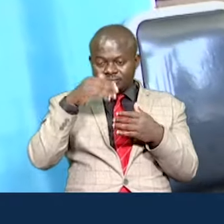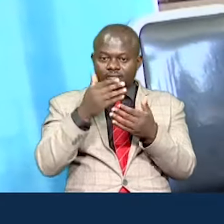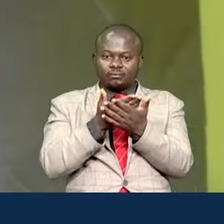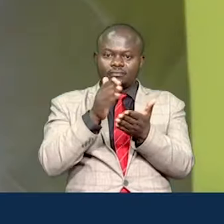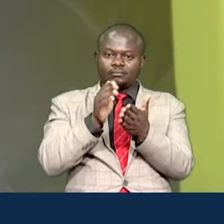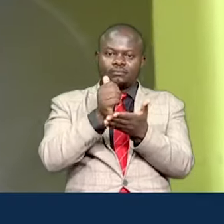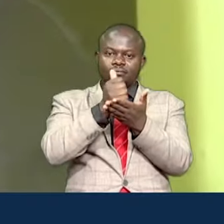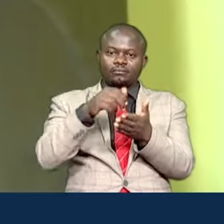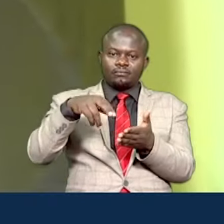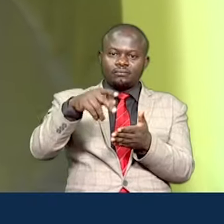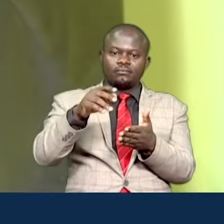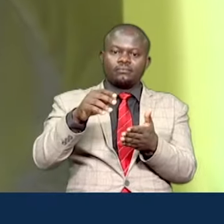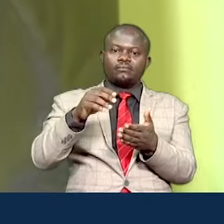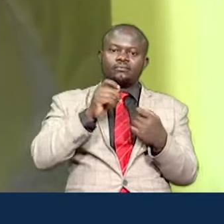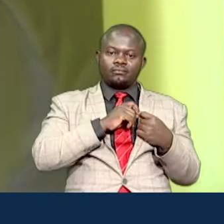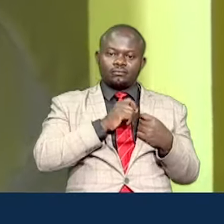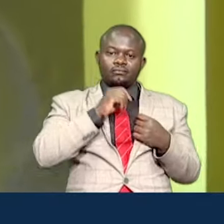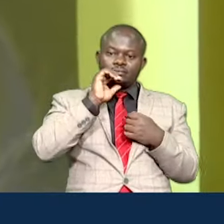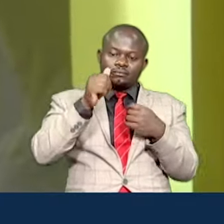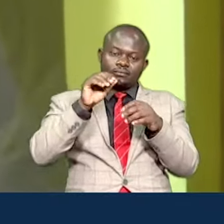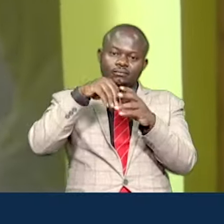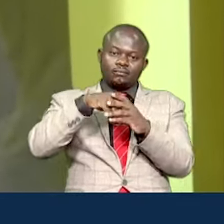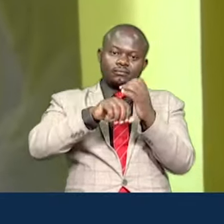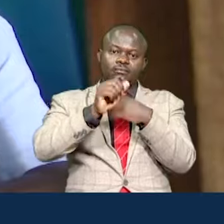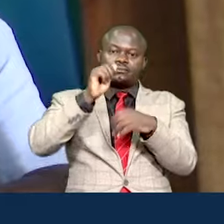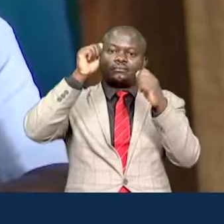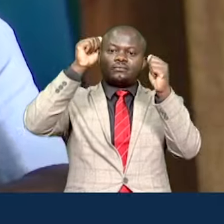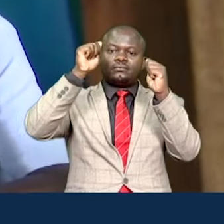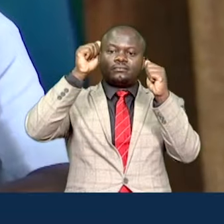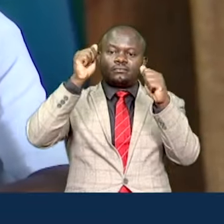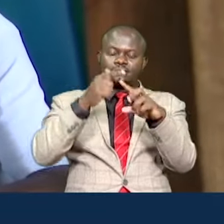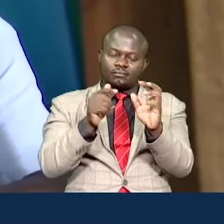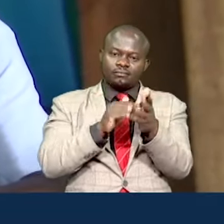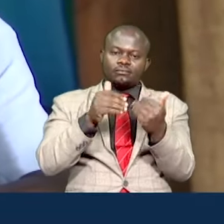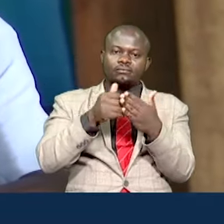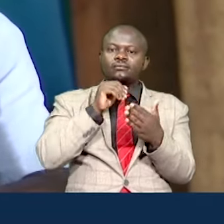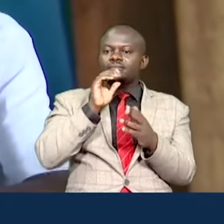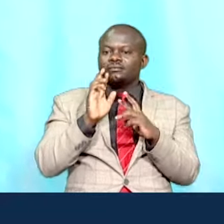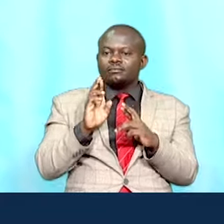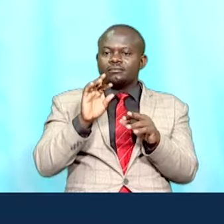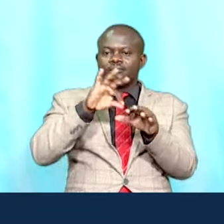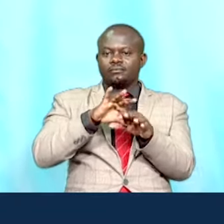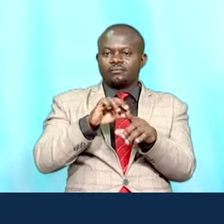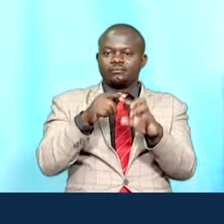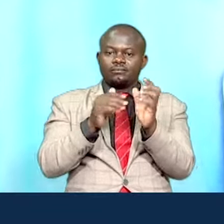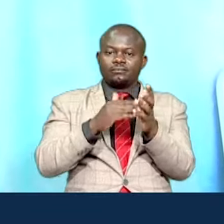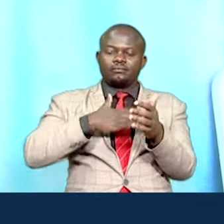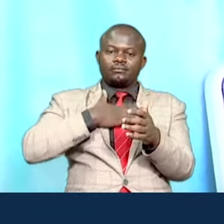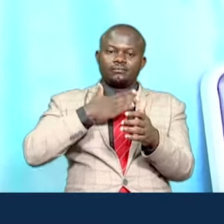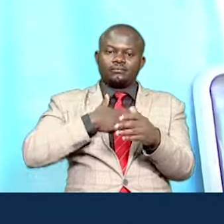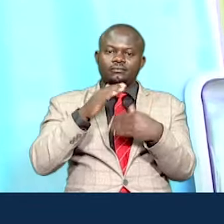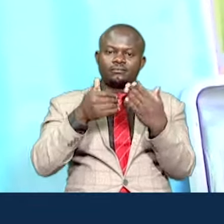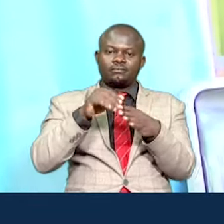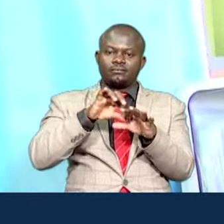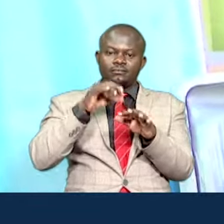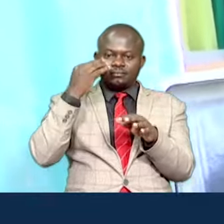umufasha kugenda yababajwe n'uko atashoboye kwitabira ibikorwa byo kwiyamamaza ndetse nta cyizere yari afite cyo gutora ariko yashimishijwe n'uko yatoye